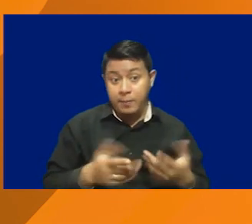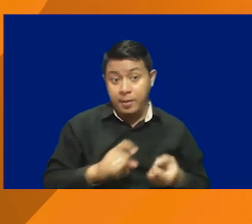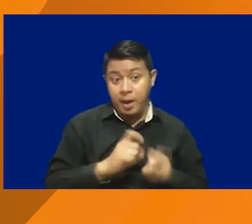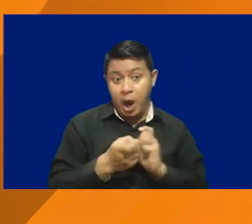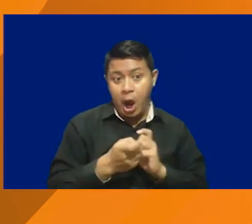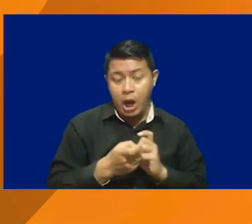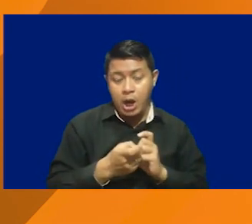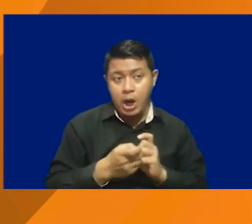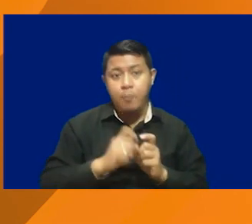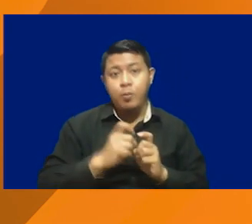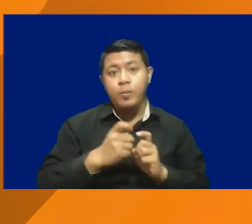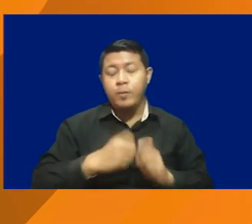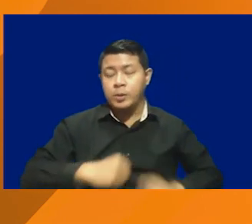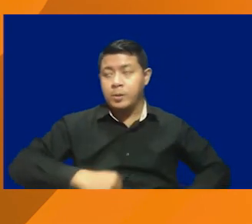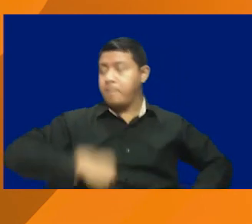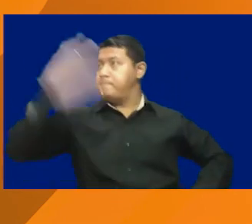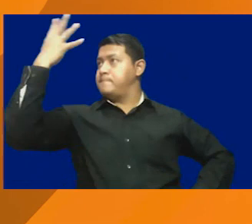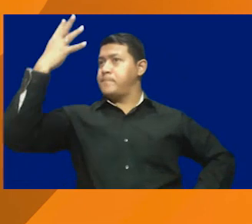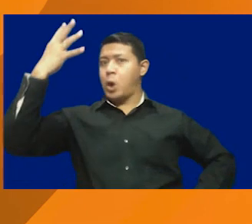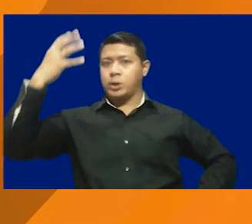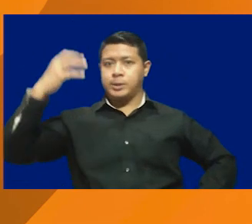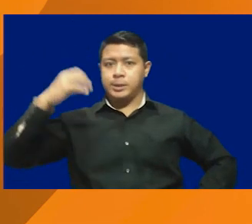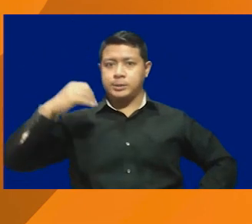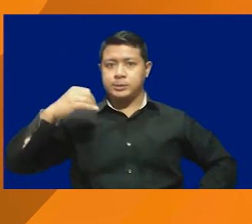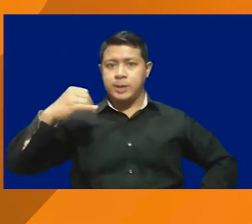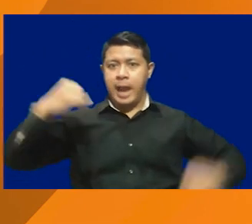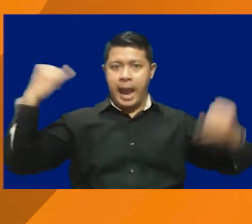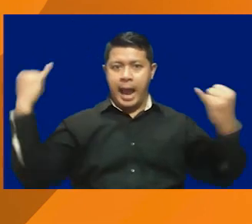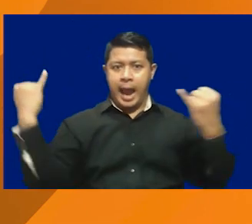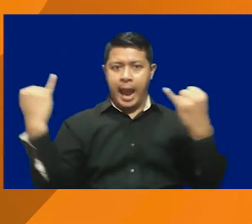Tetapi ada juga yang kemudian membangkang,